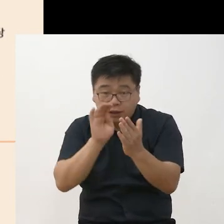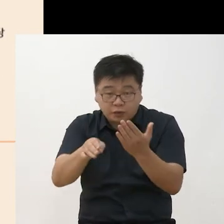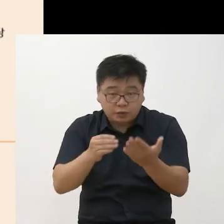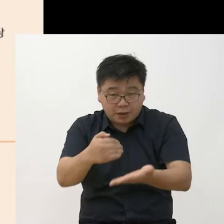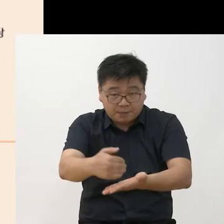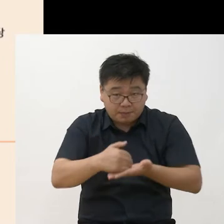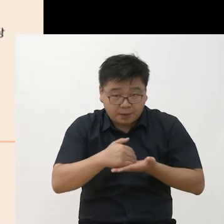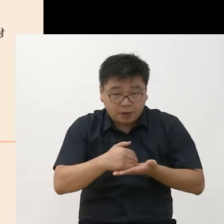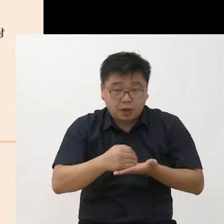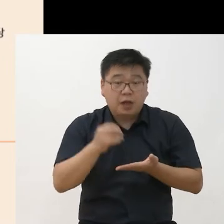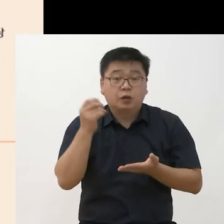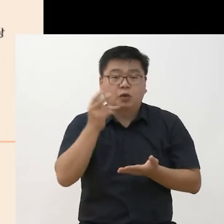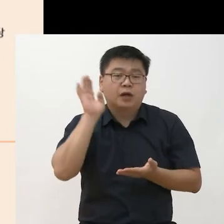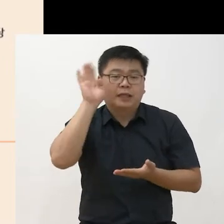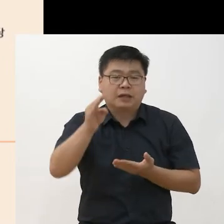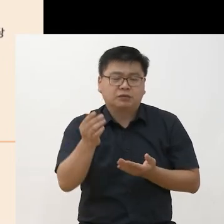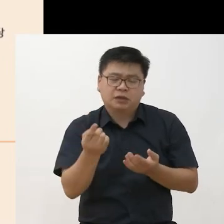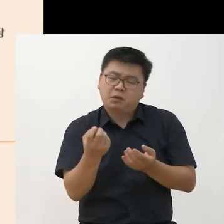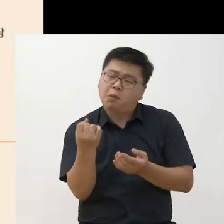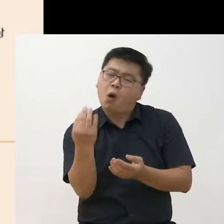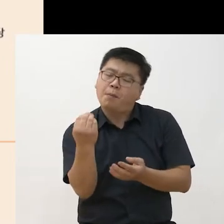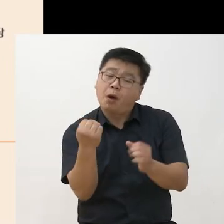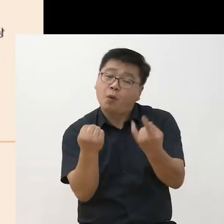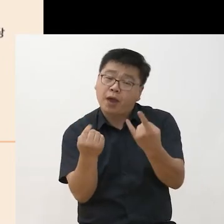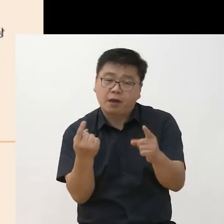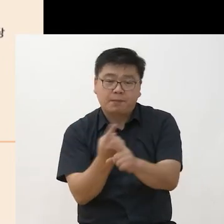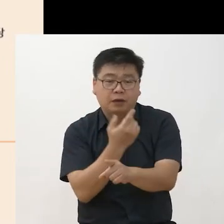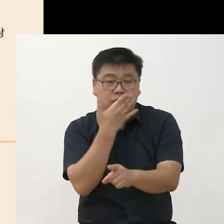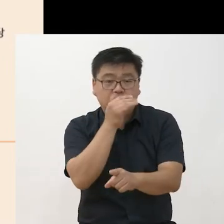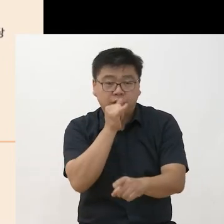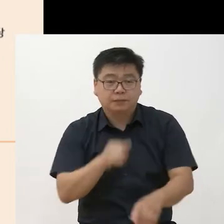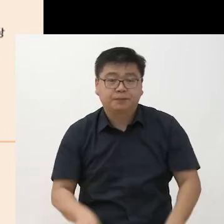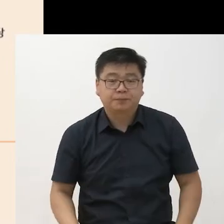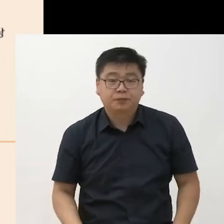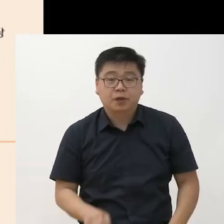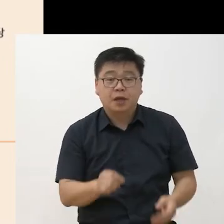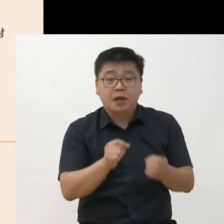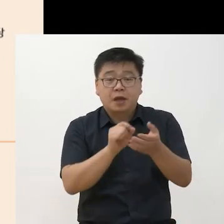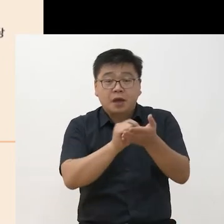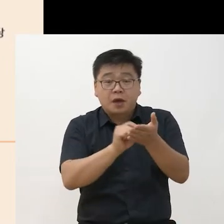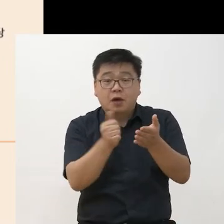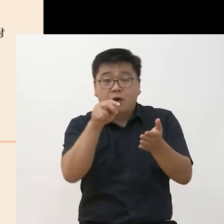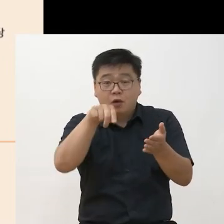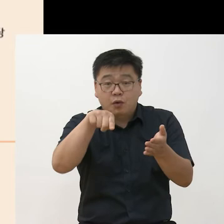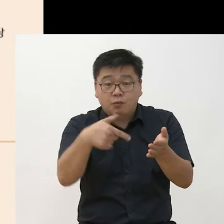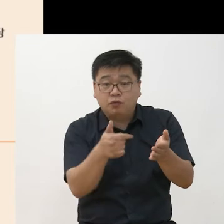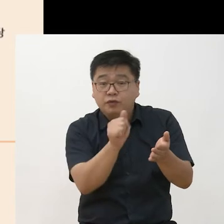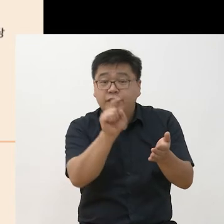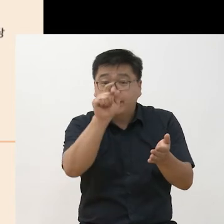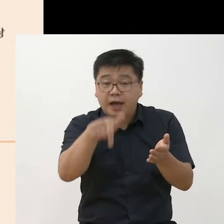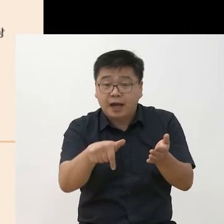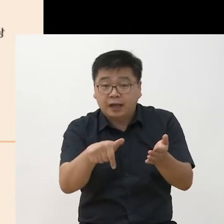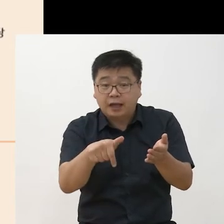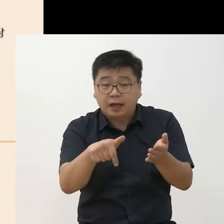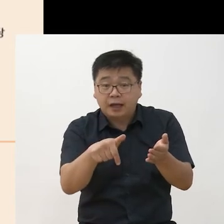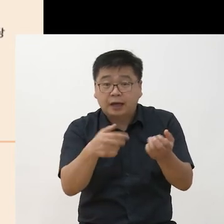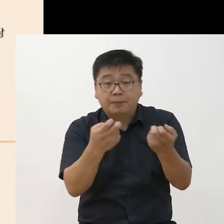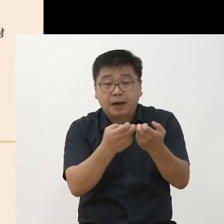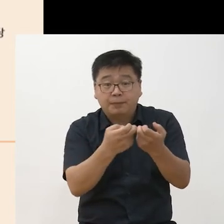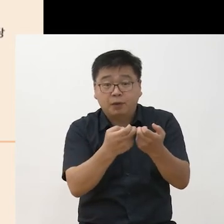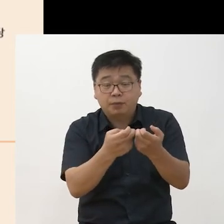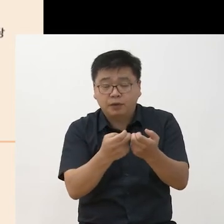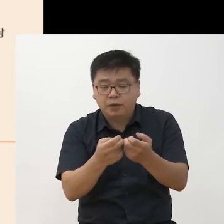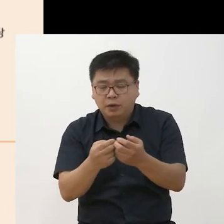과정에서 조정될 수 있습니다. 문학형의 경우 강연이나 낭독 그리고 함께 읽고 토론하기